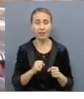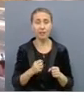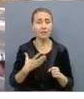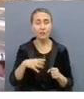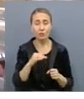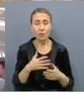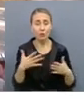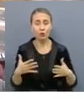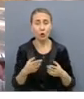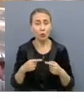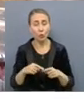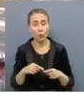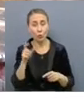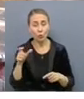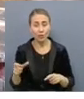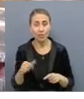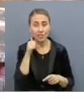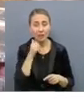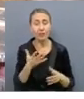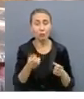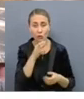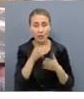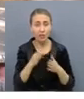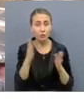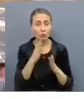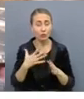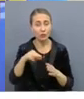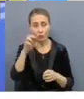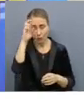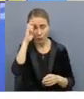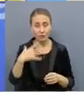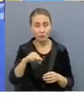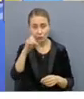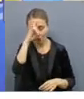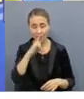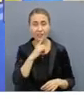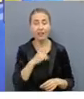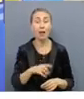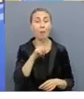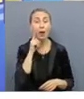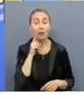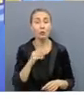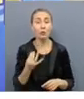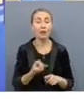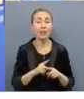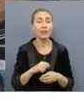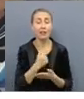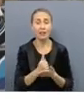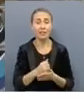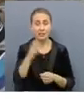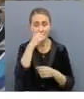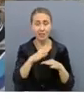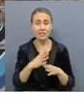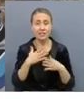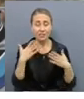людей, завтра они будут брать ответственность за судьбу всего государства и всего Казахстана. Молодежь – фундамент страны, светлое и надежное